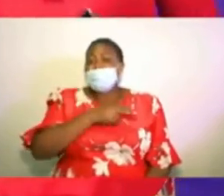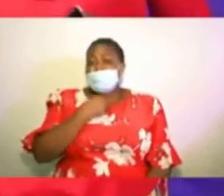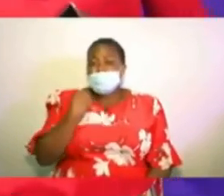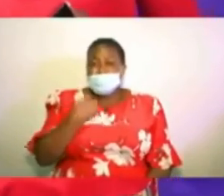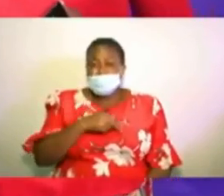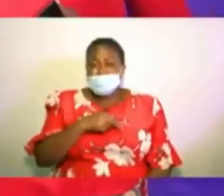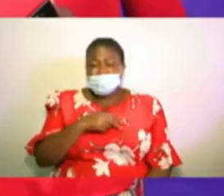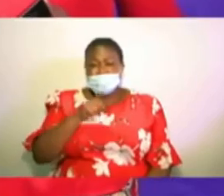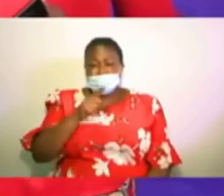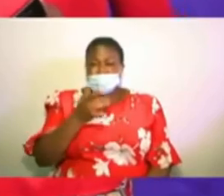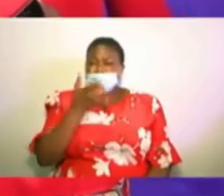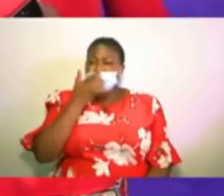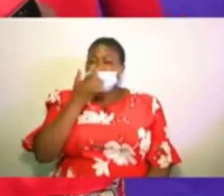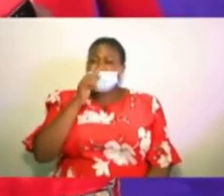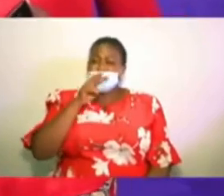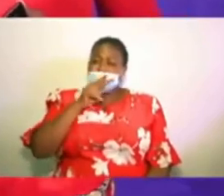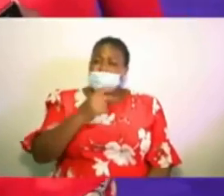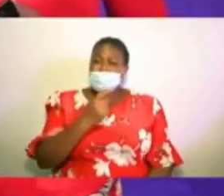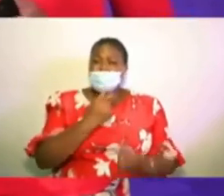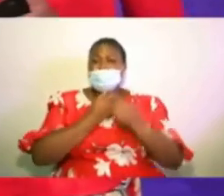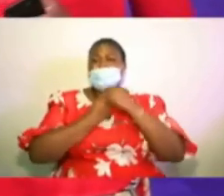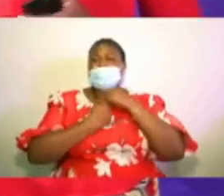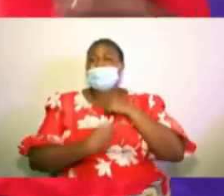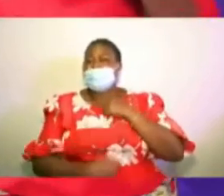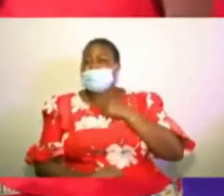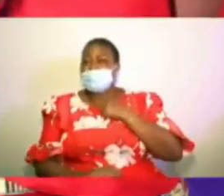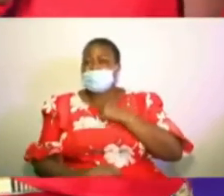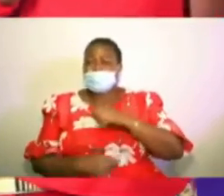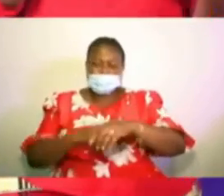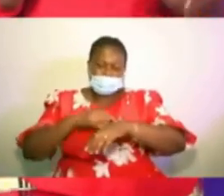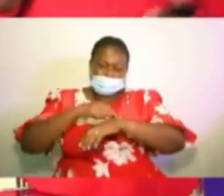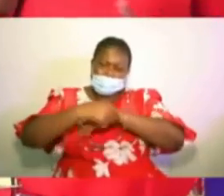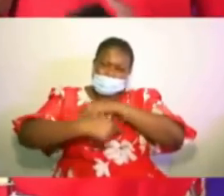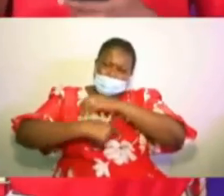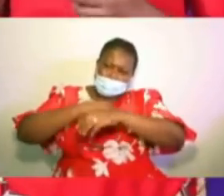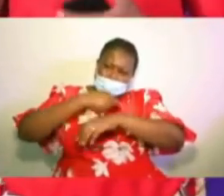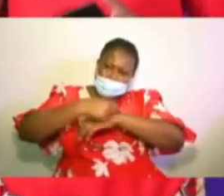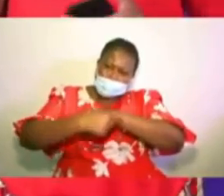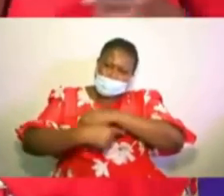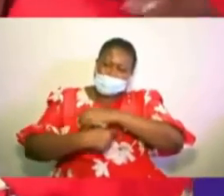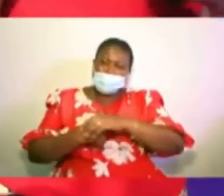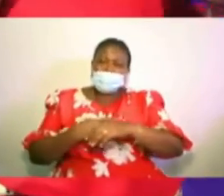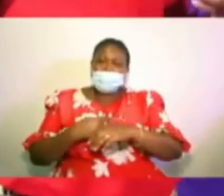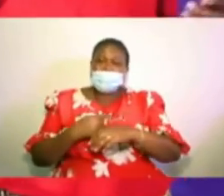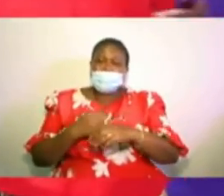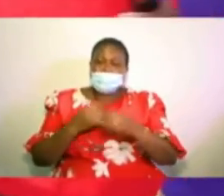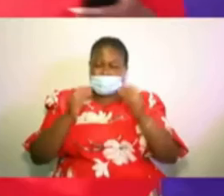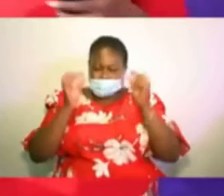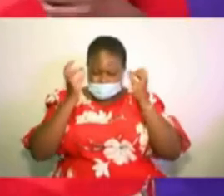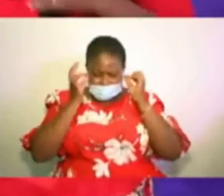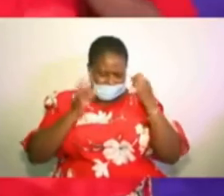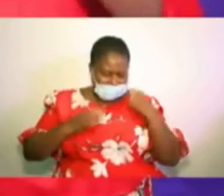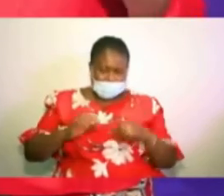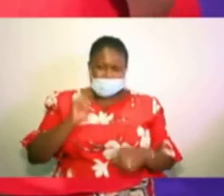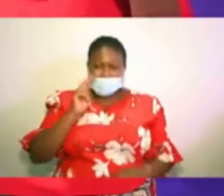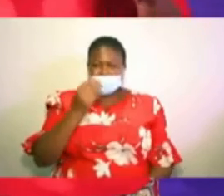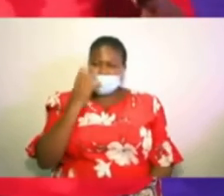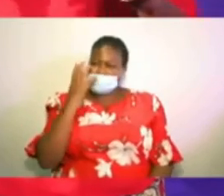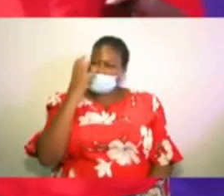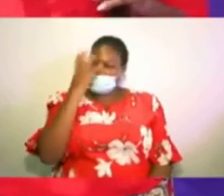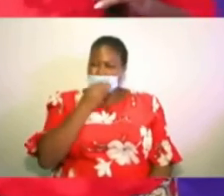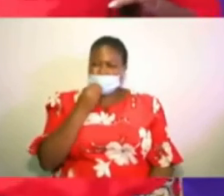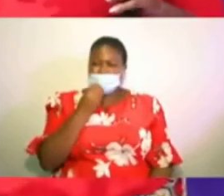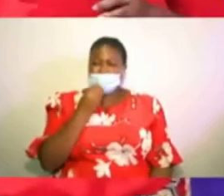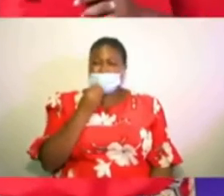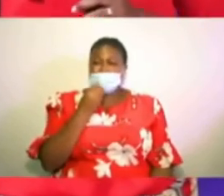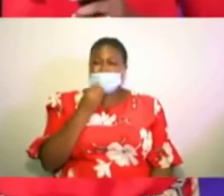and you look at your tie and your watch and vous your regardez suit, votre cravate, vos chaussures, and everything is beautiful, et tout est très